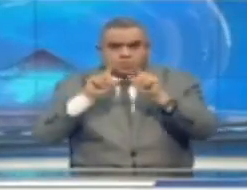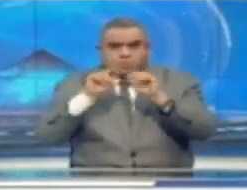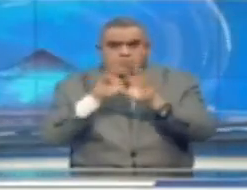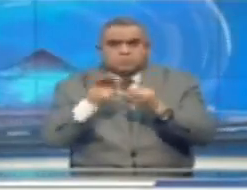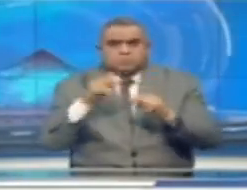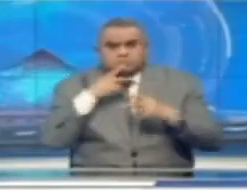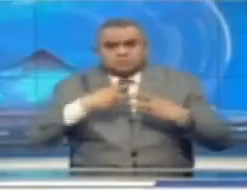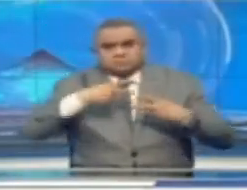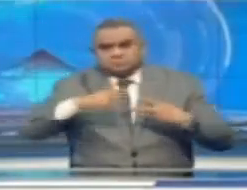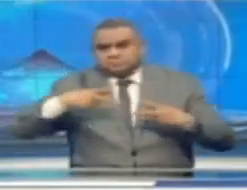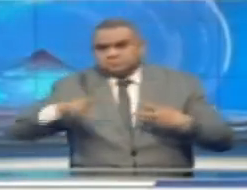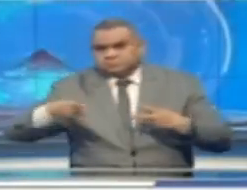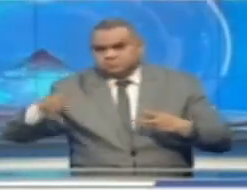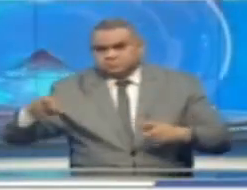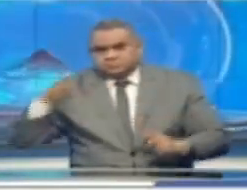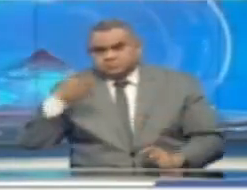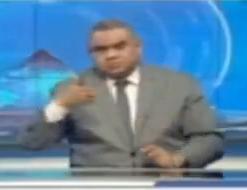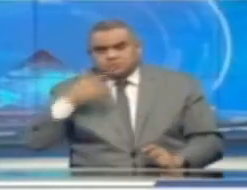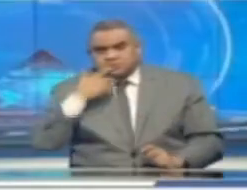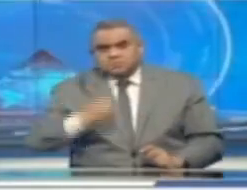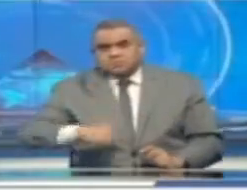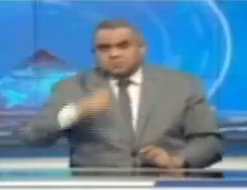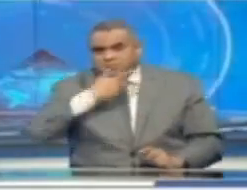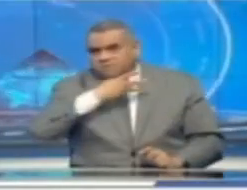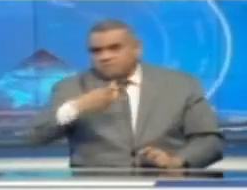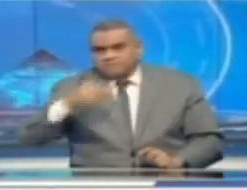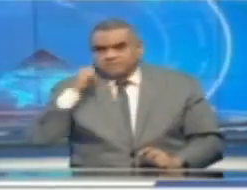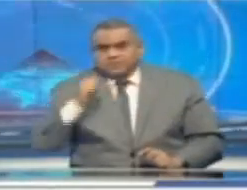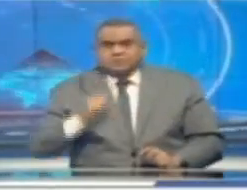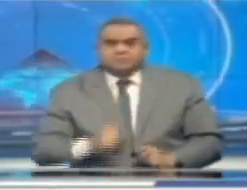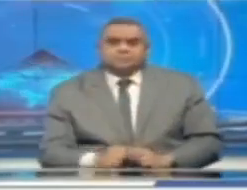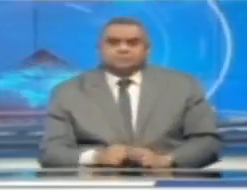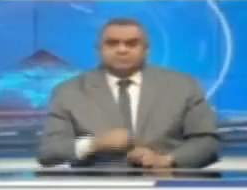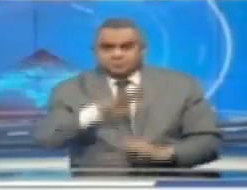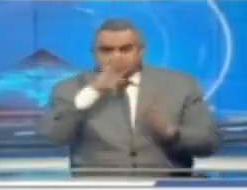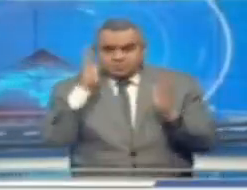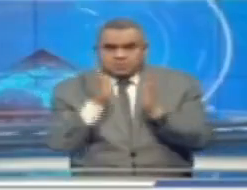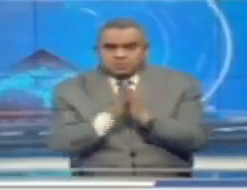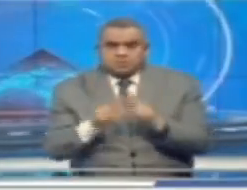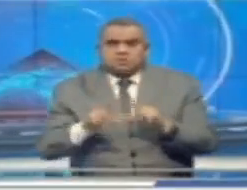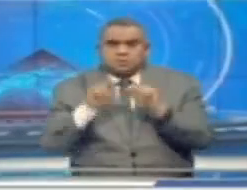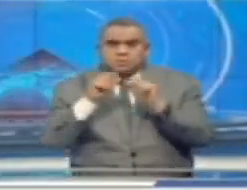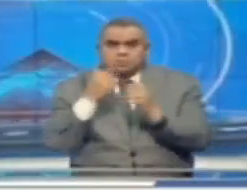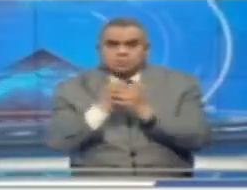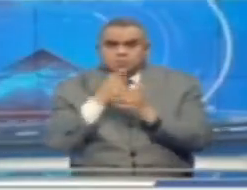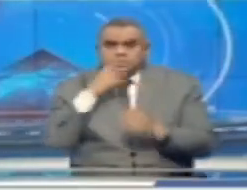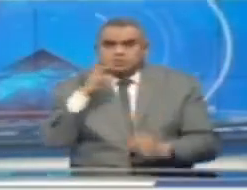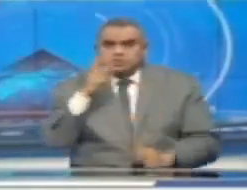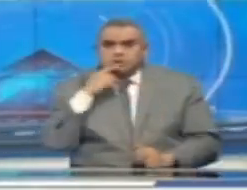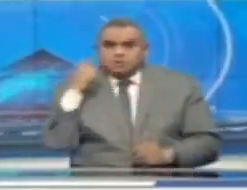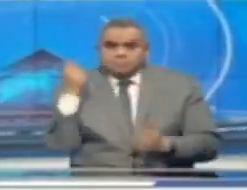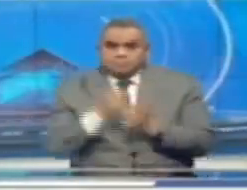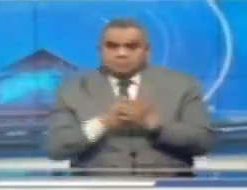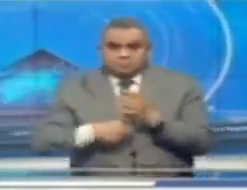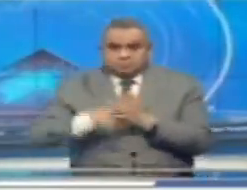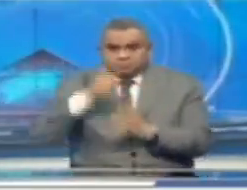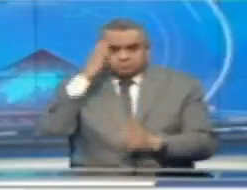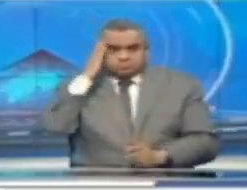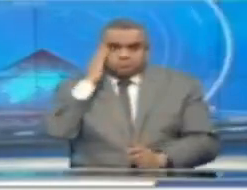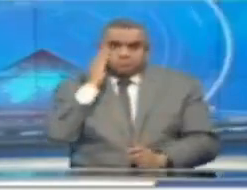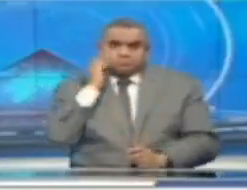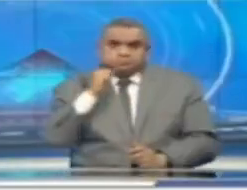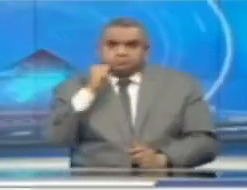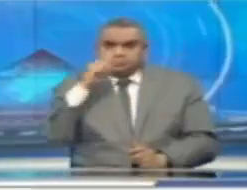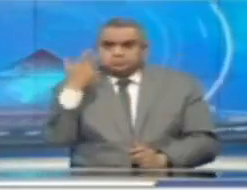ومتنوع، ما كل التنوع وكل المستويات. شباب الكتاب أثنوا من جانبهم على